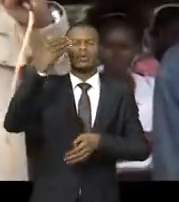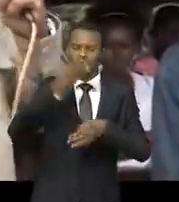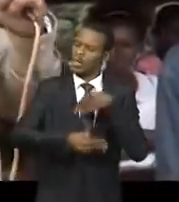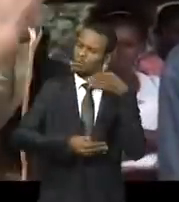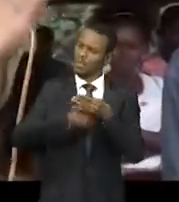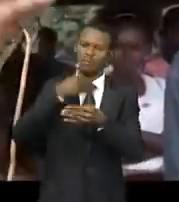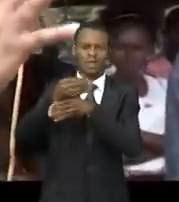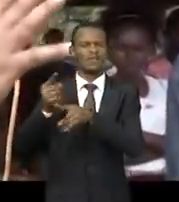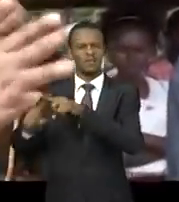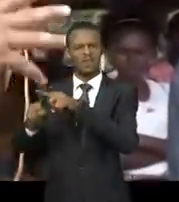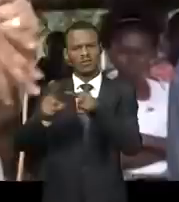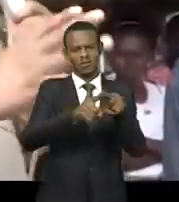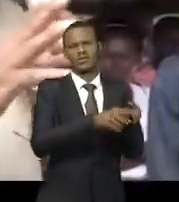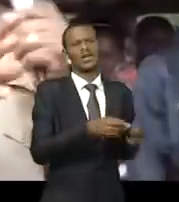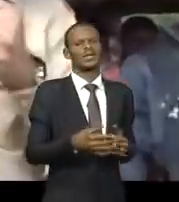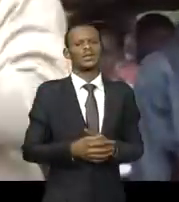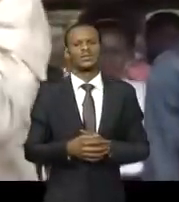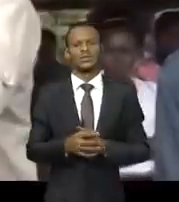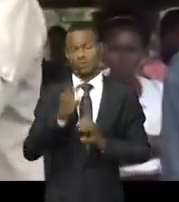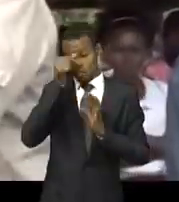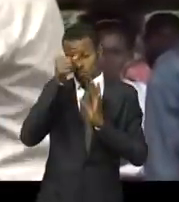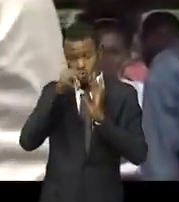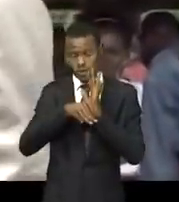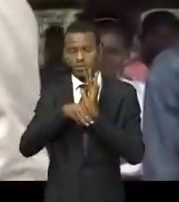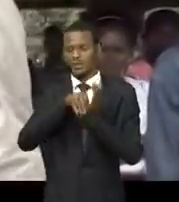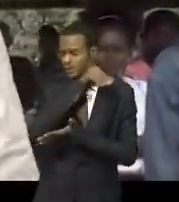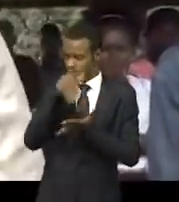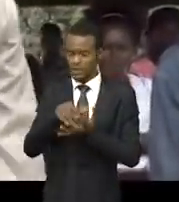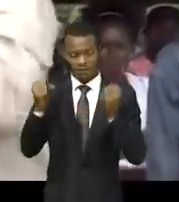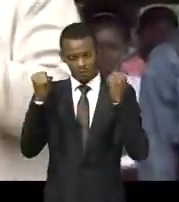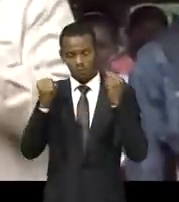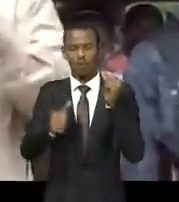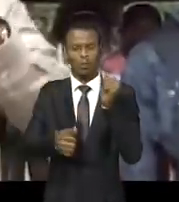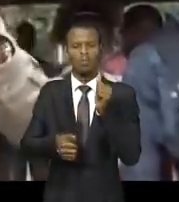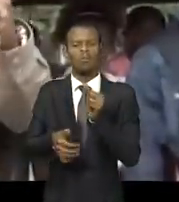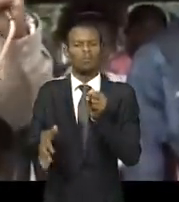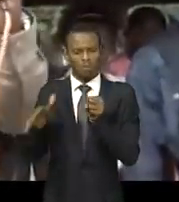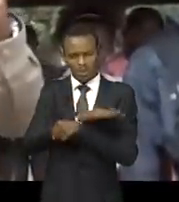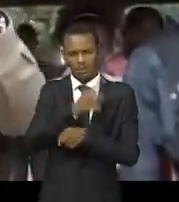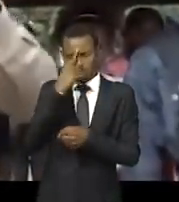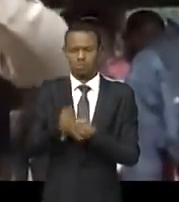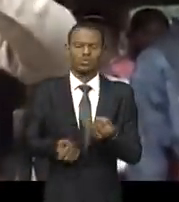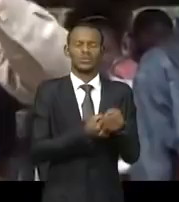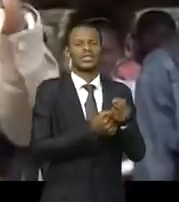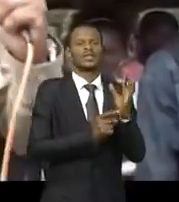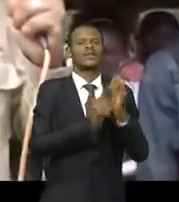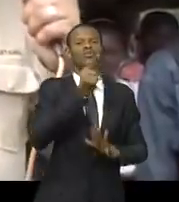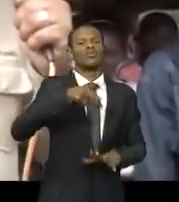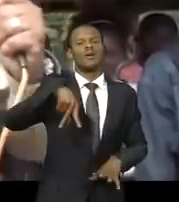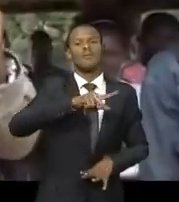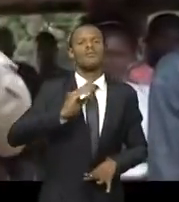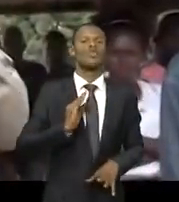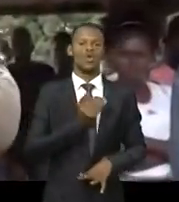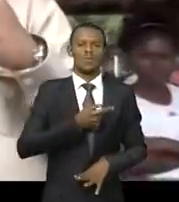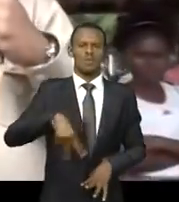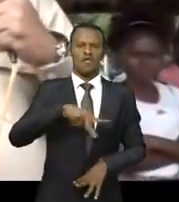qui a tous les pouvoirs pour développer notre province. Nous autres, en tant qu'opérateurs politiques, nous devons